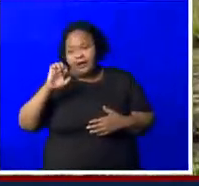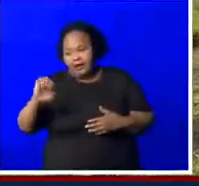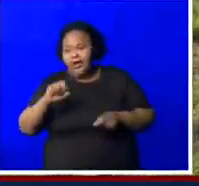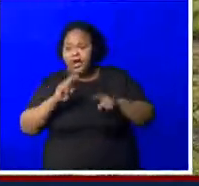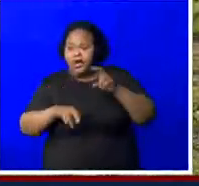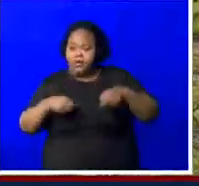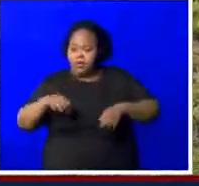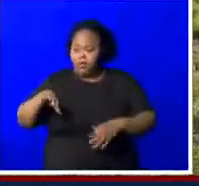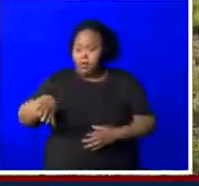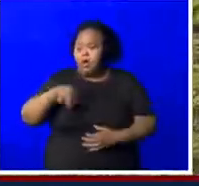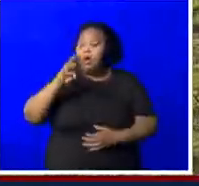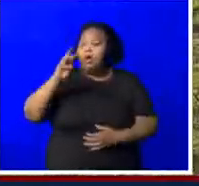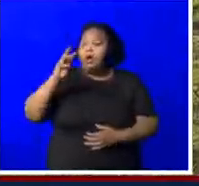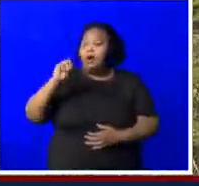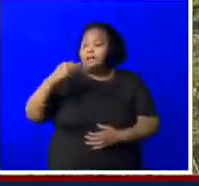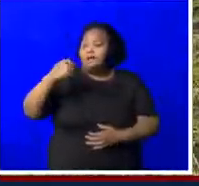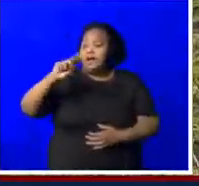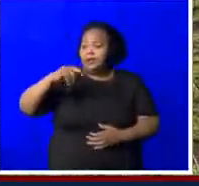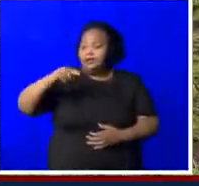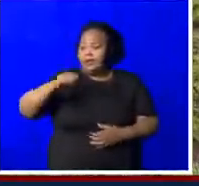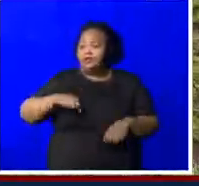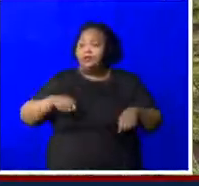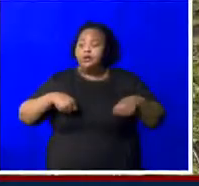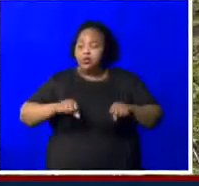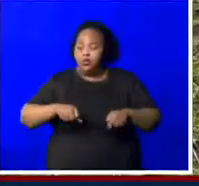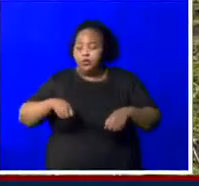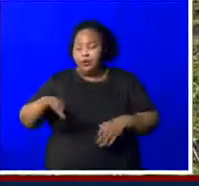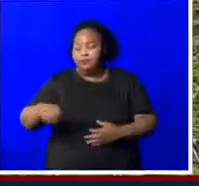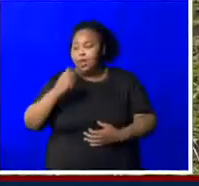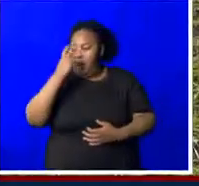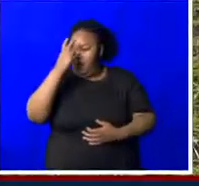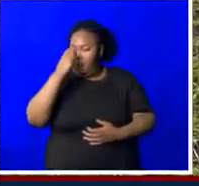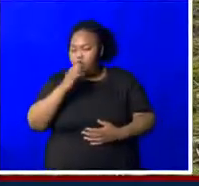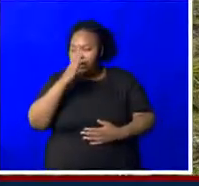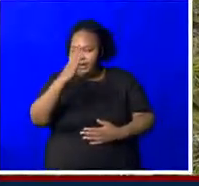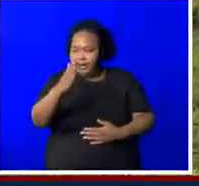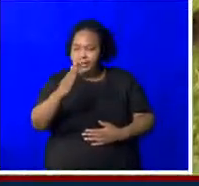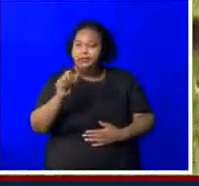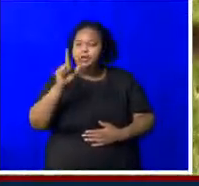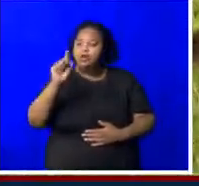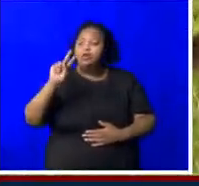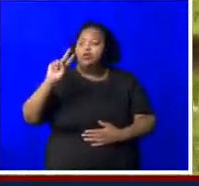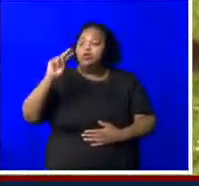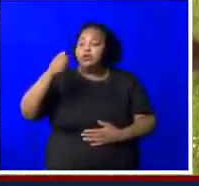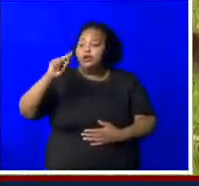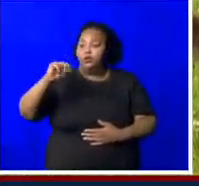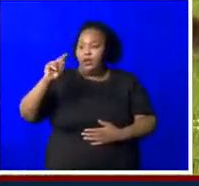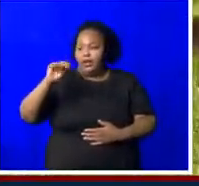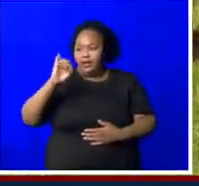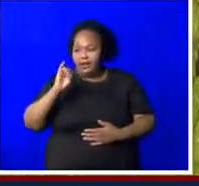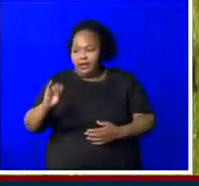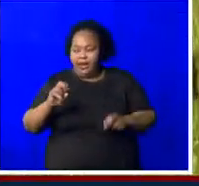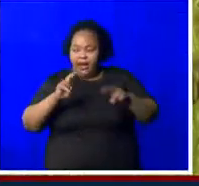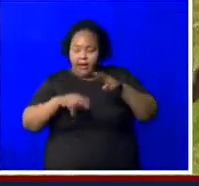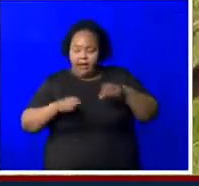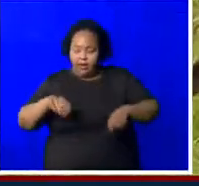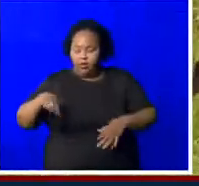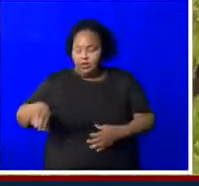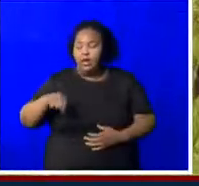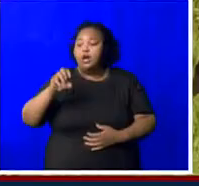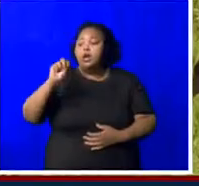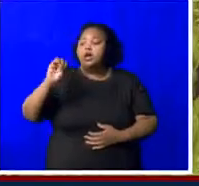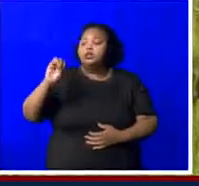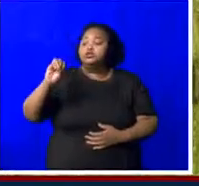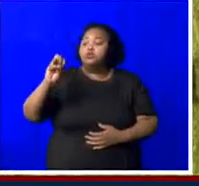yasemhlangatane eganga khulu enkundleni yaselibulini luhlekweni ngaphansi kwenkundla yakasomntongo kanye nemango